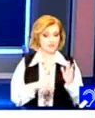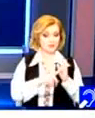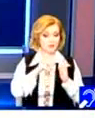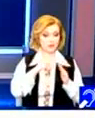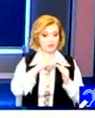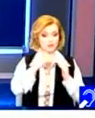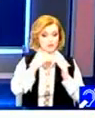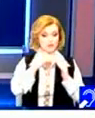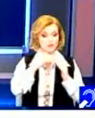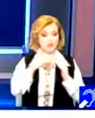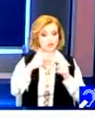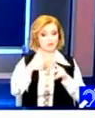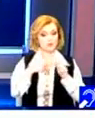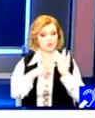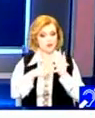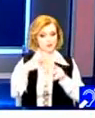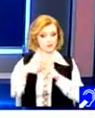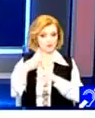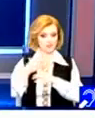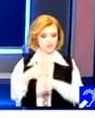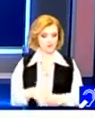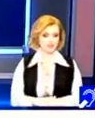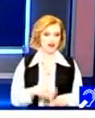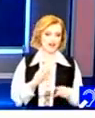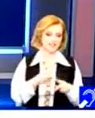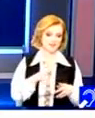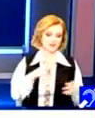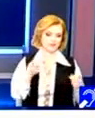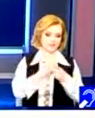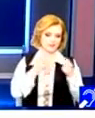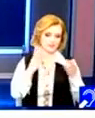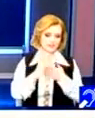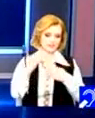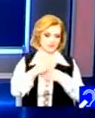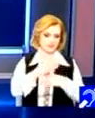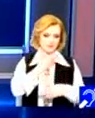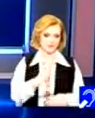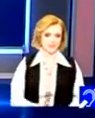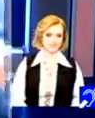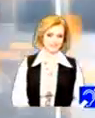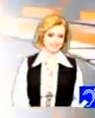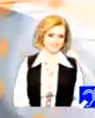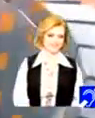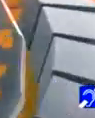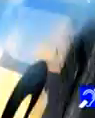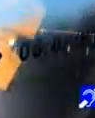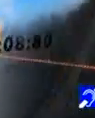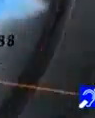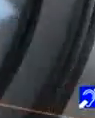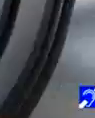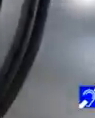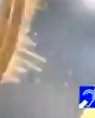termometre va oscila între 7 și 15 grade. Acestea au fost informațiile. Să aveți o seară frumoasă!